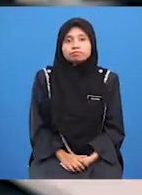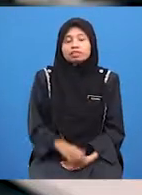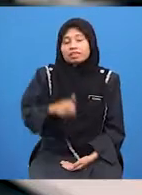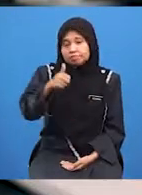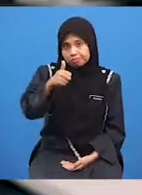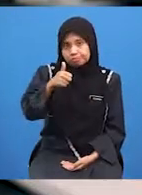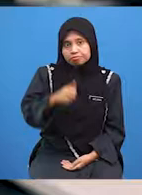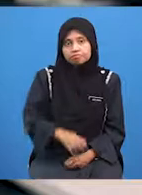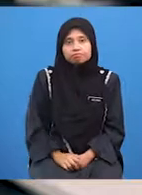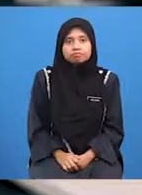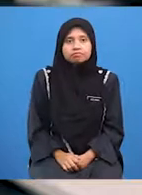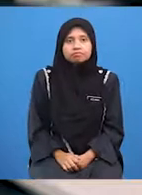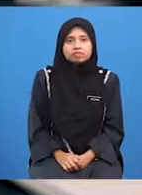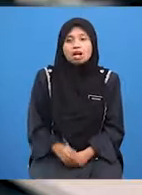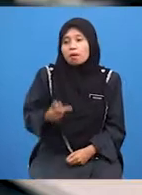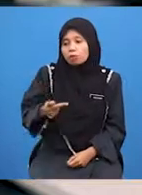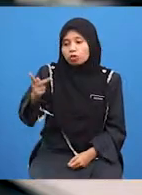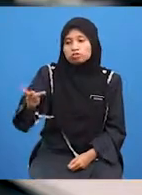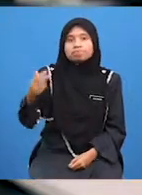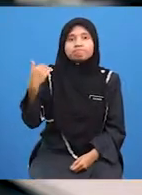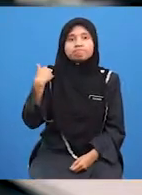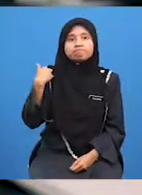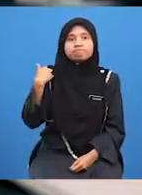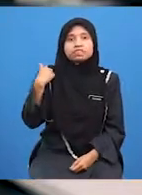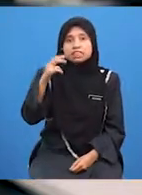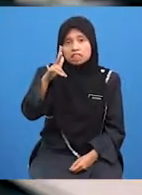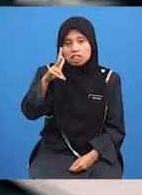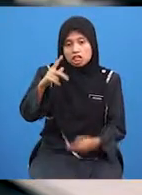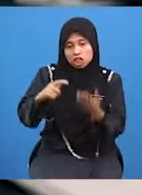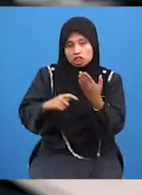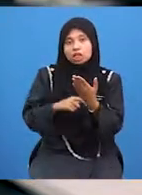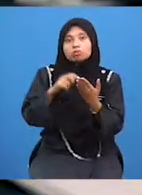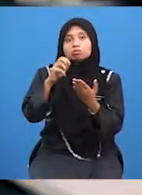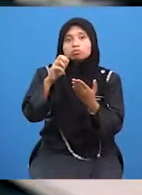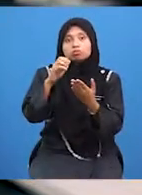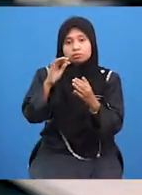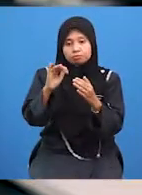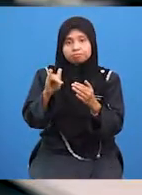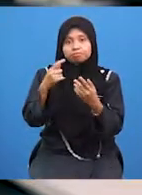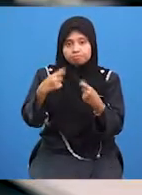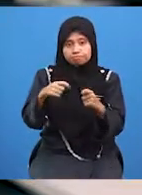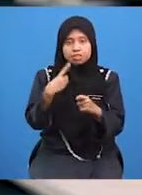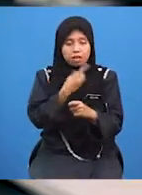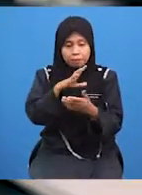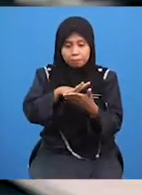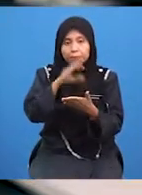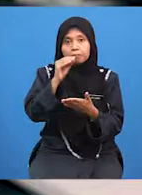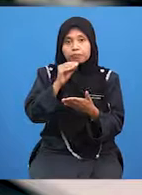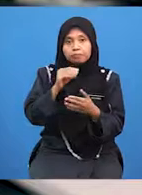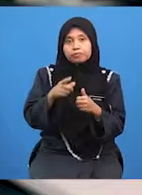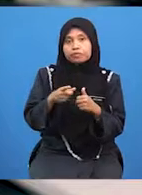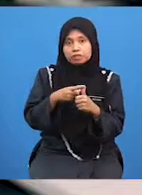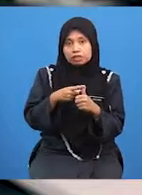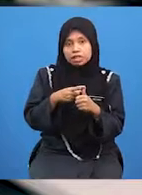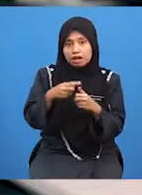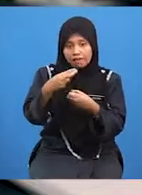Bagus. Produk ini mengandungi tiga teknologi yang telah kita pelajari, iaitu